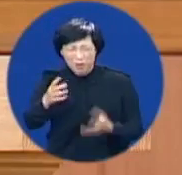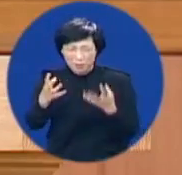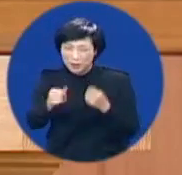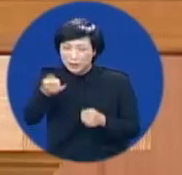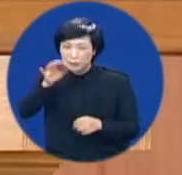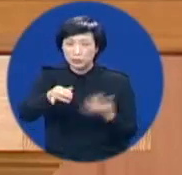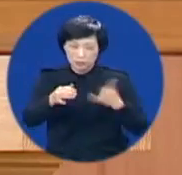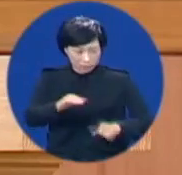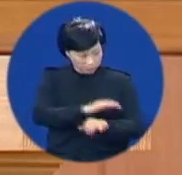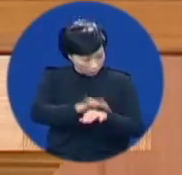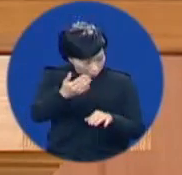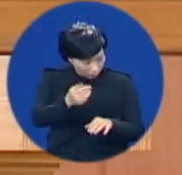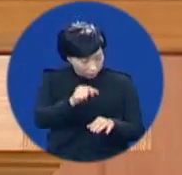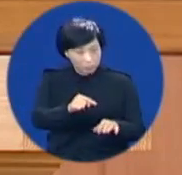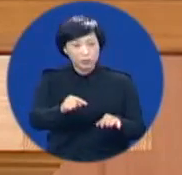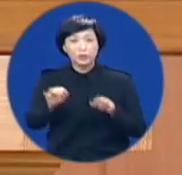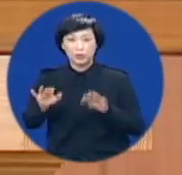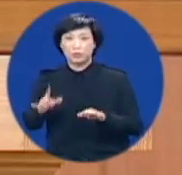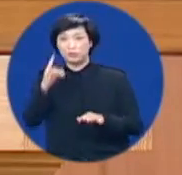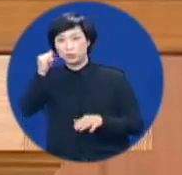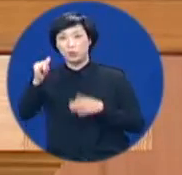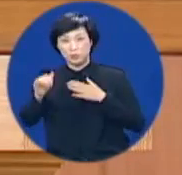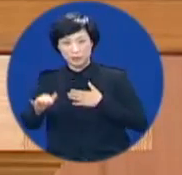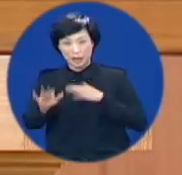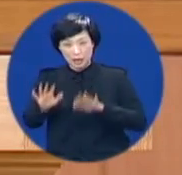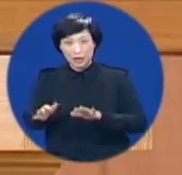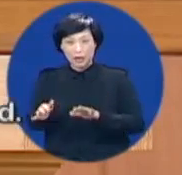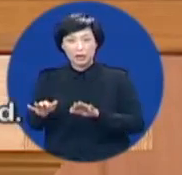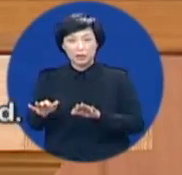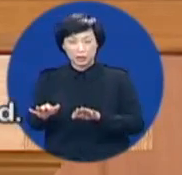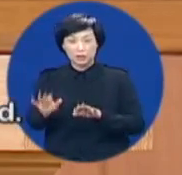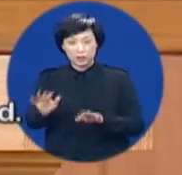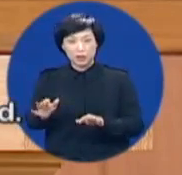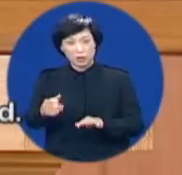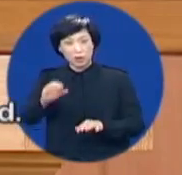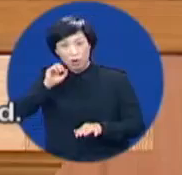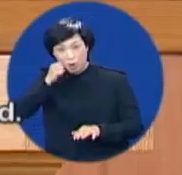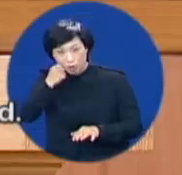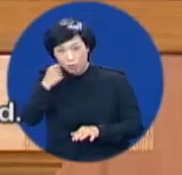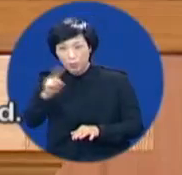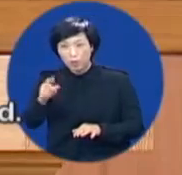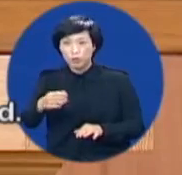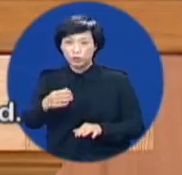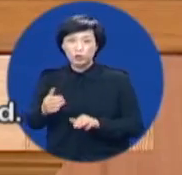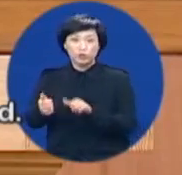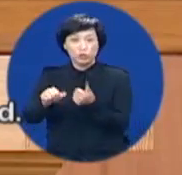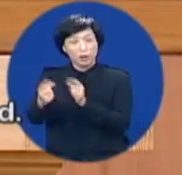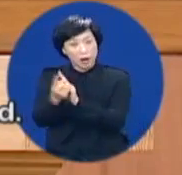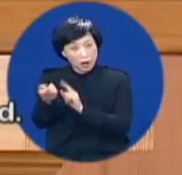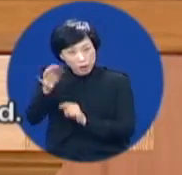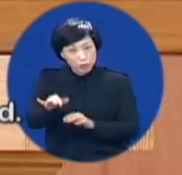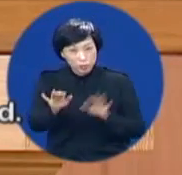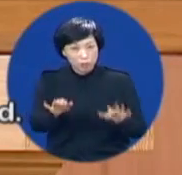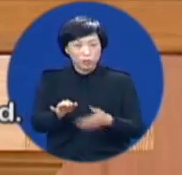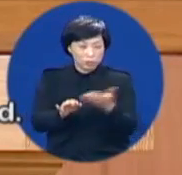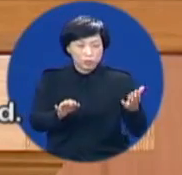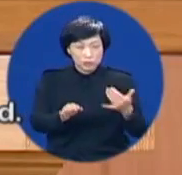잘 된다면, 내가 오늘 죽음이 올지라도 너 하나만 잘 된다면 자기 생애를 다 바쳐